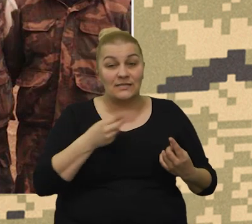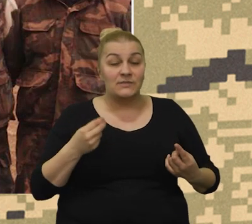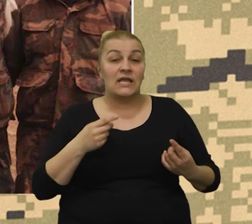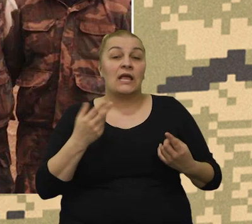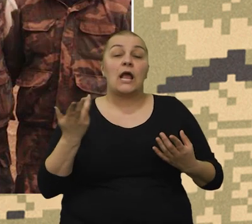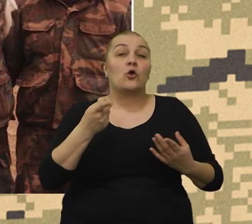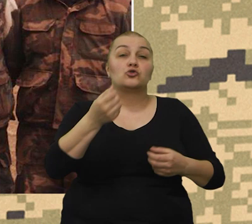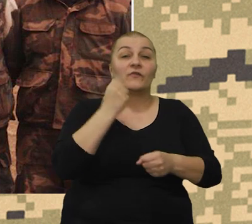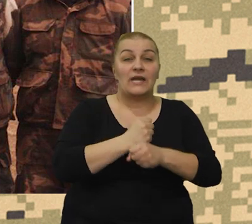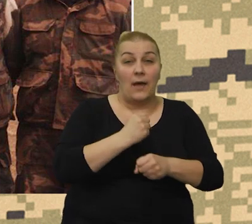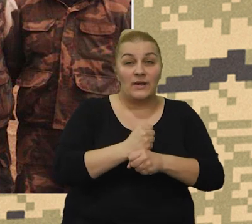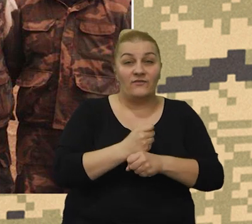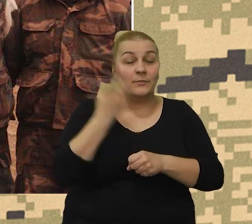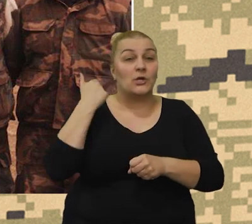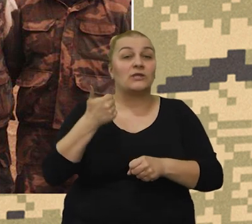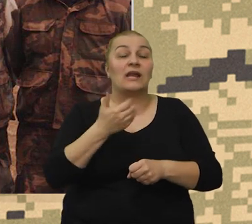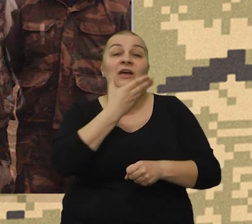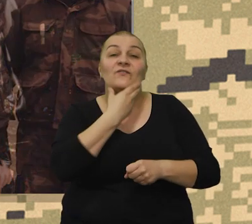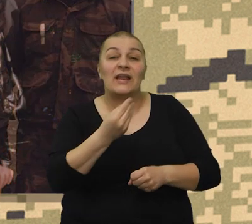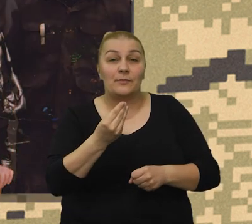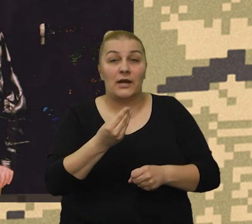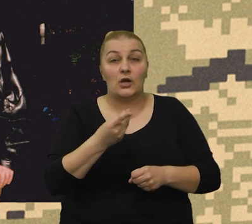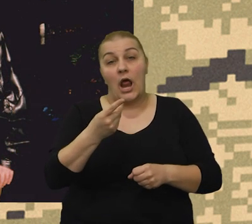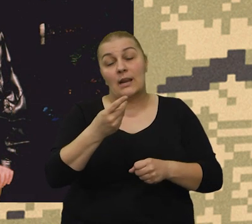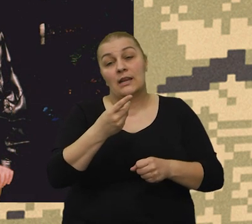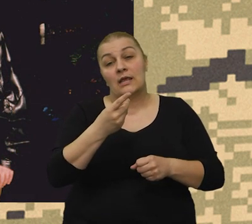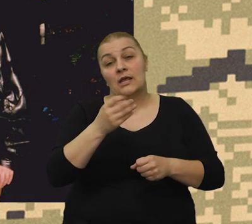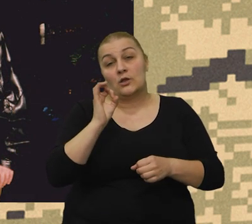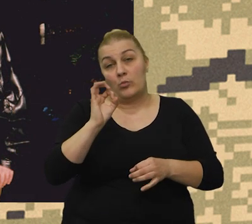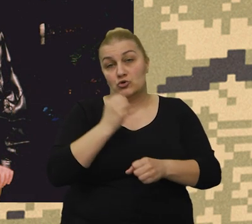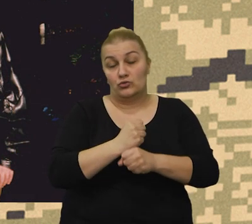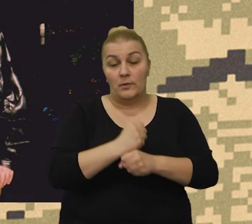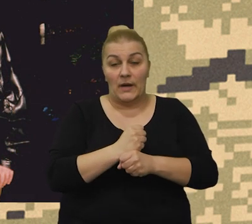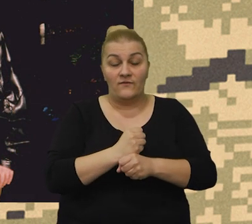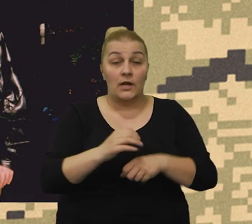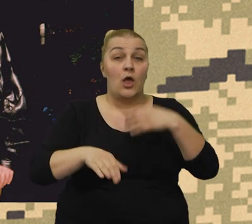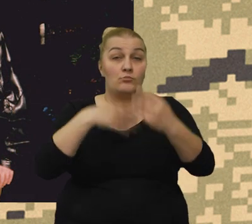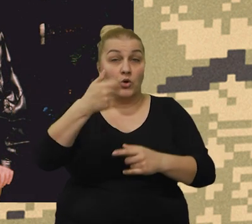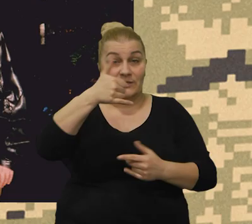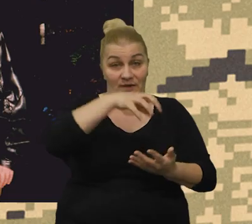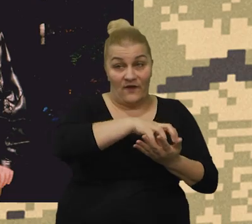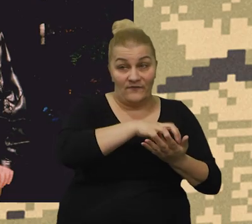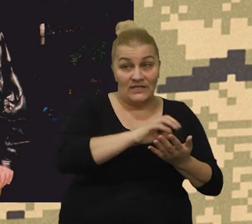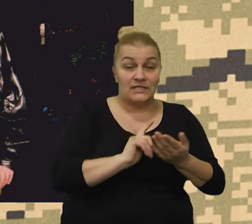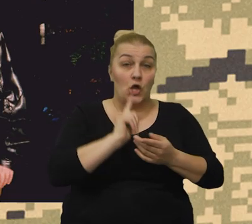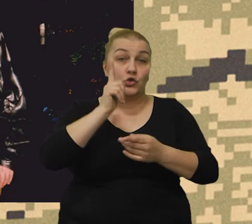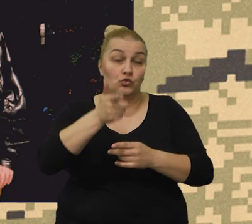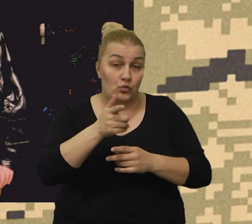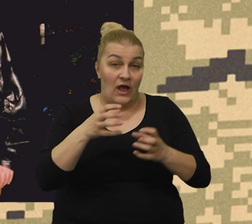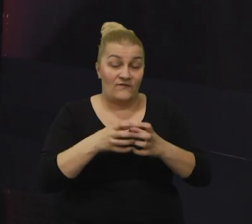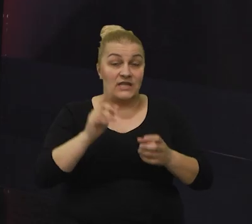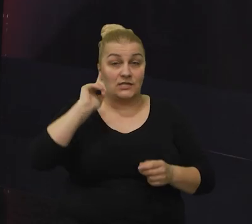srpskih, tako napravio je jedan fenomenalni posao izvršio. Poslije te prve faze, onda ide druga